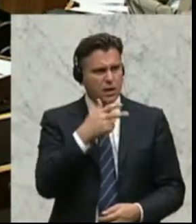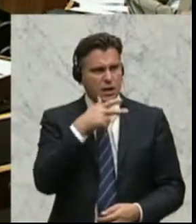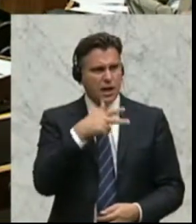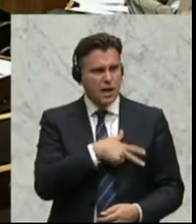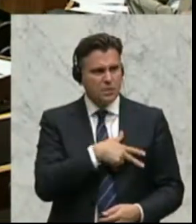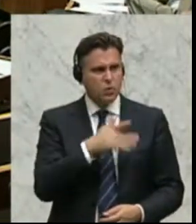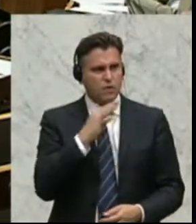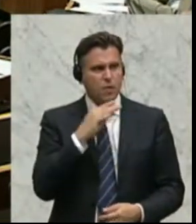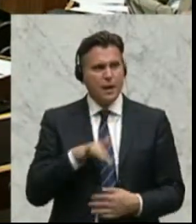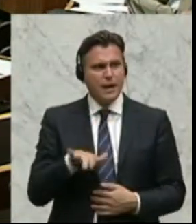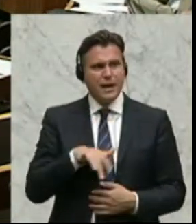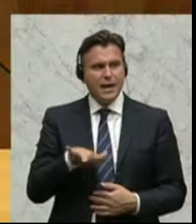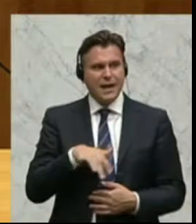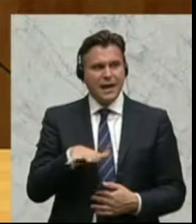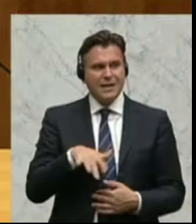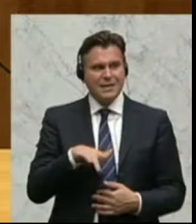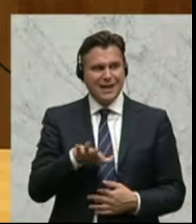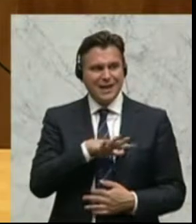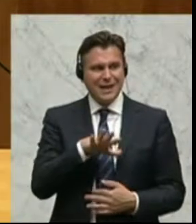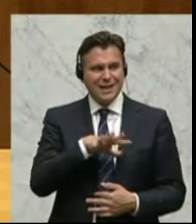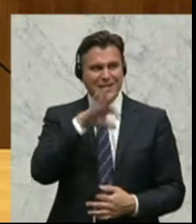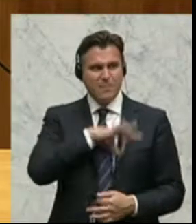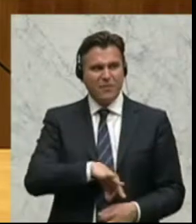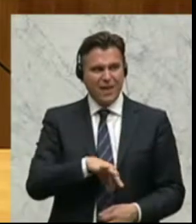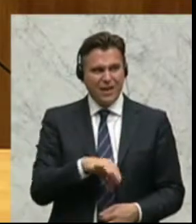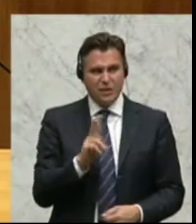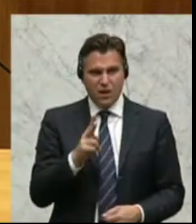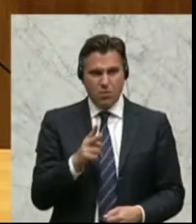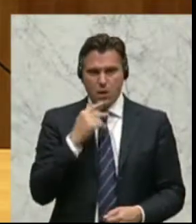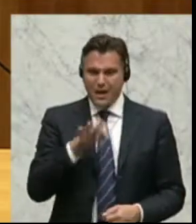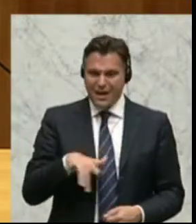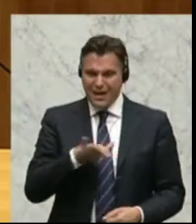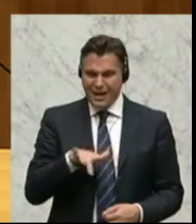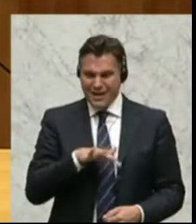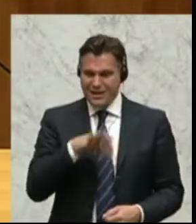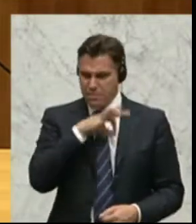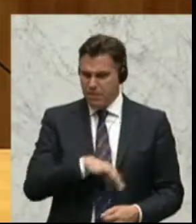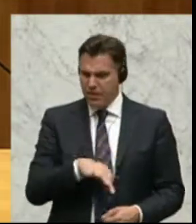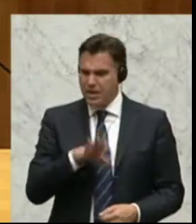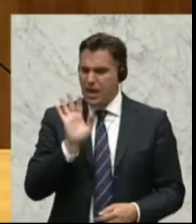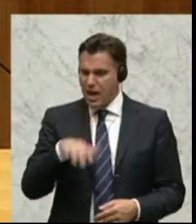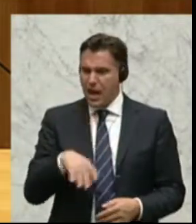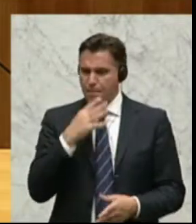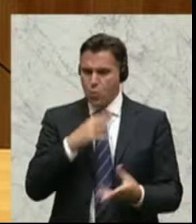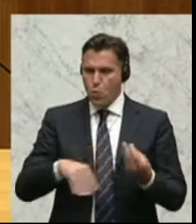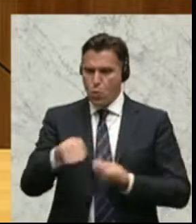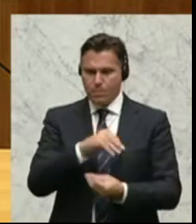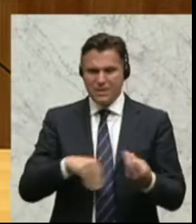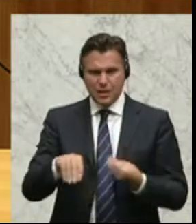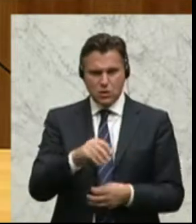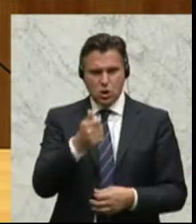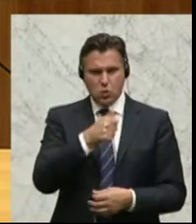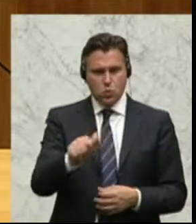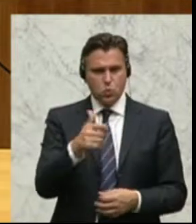Registrierkassenpflicht für uns einführen? Wir haben ja schon die Registrierkassenpflicht für ab einem Umsatz von 150.000 Euro im